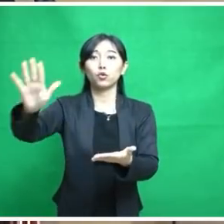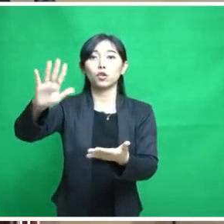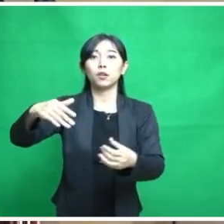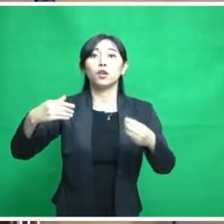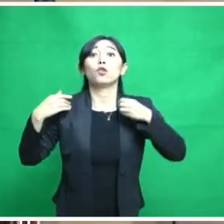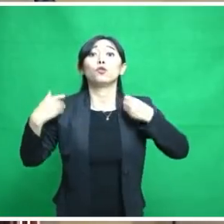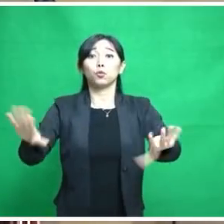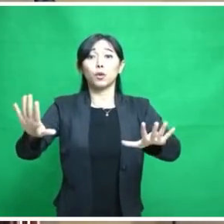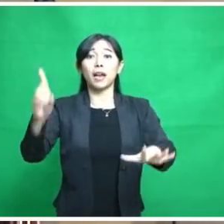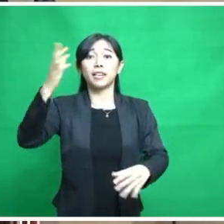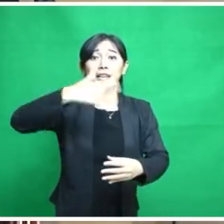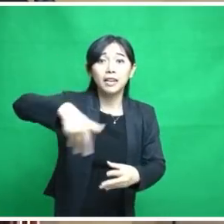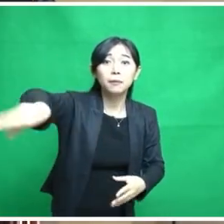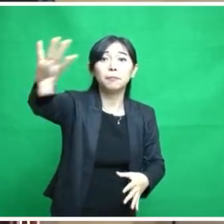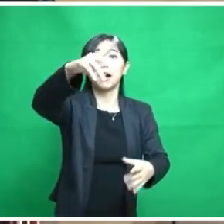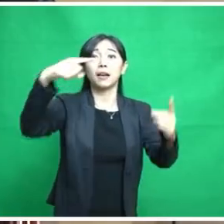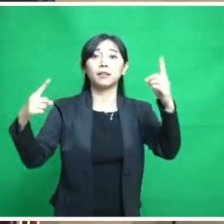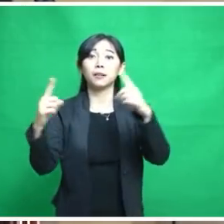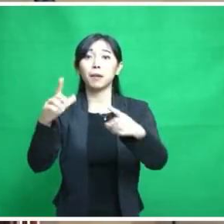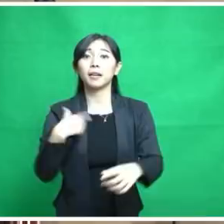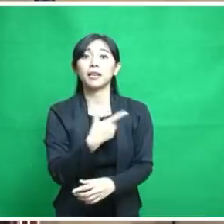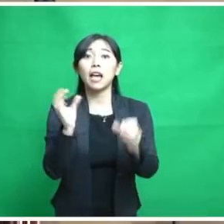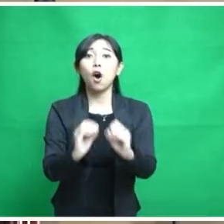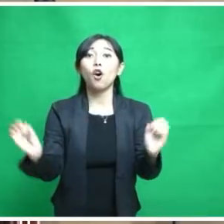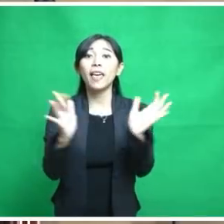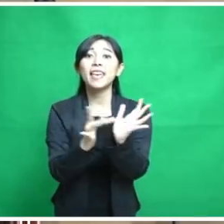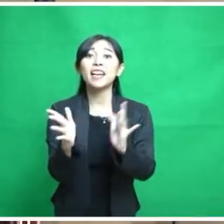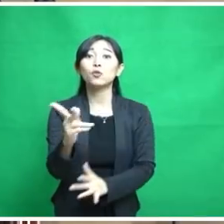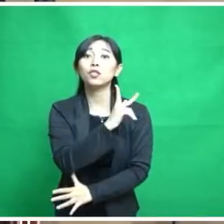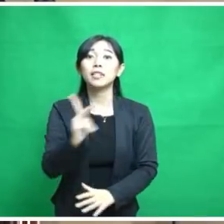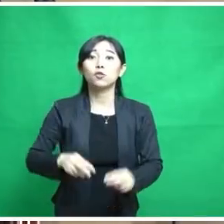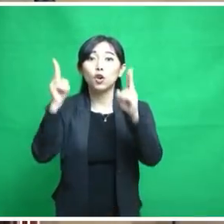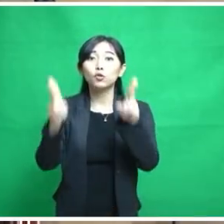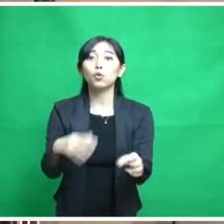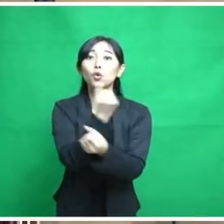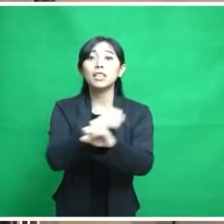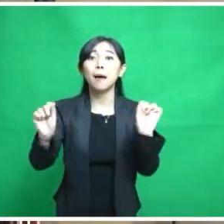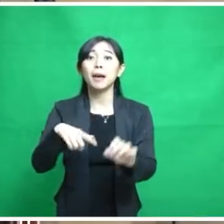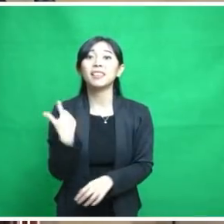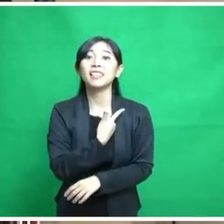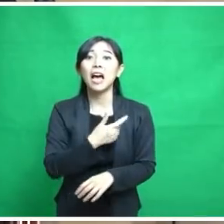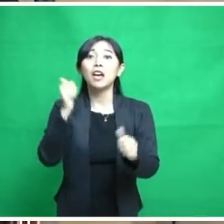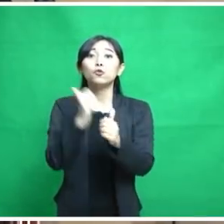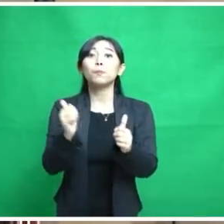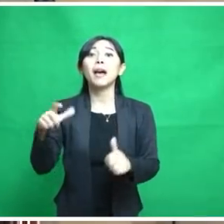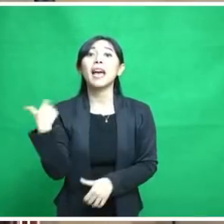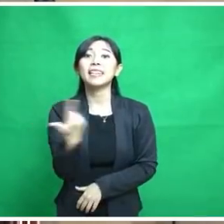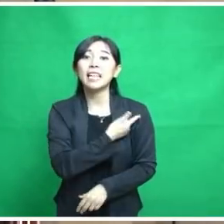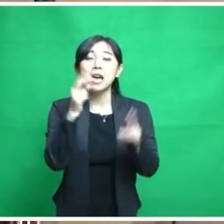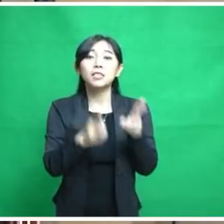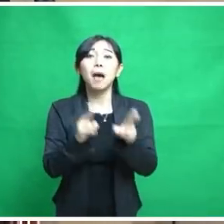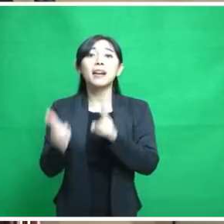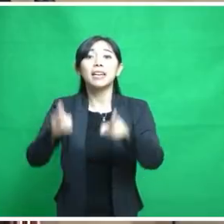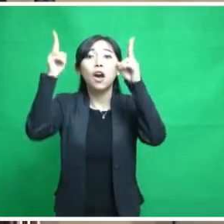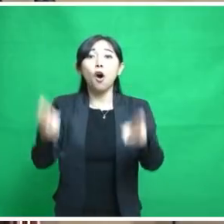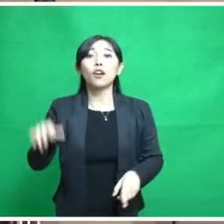yang sudah dilimpahkan-Nya kepada kita oleh Yesus Kristus, Juru Selamat kita, supaya kita, sebagai